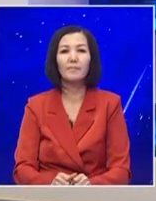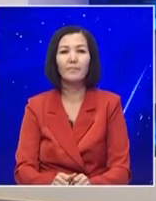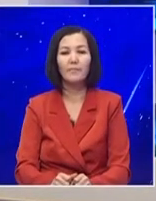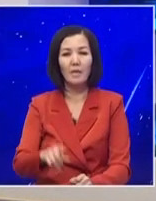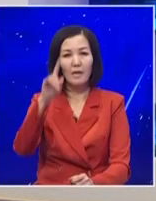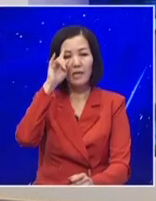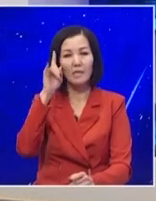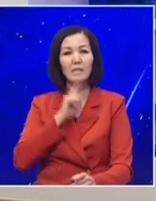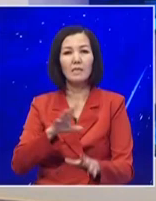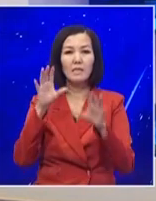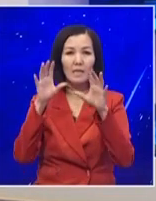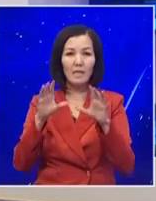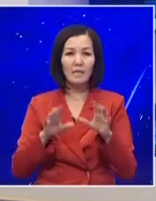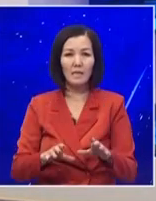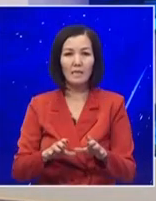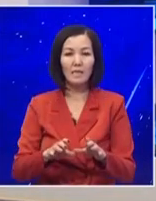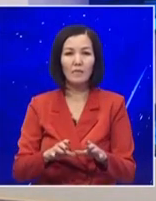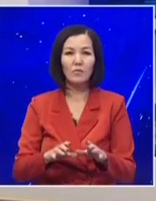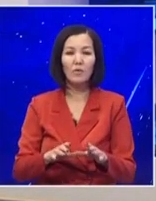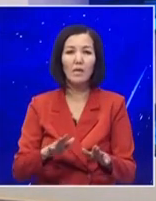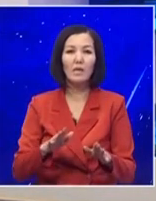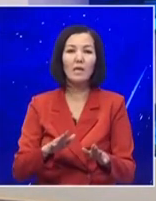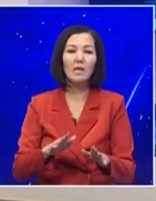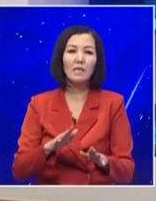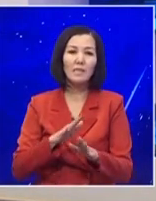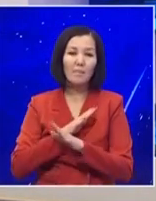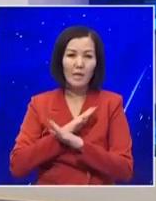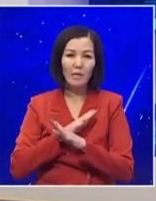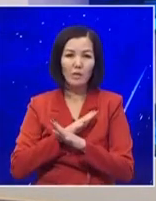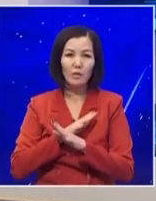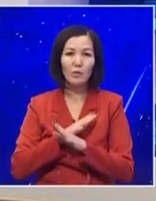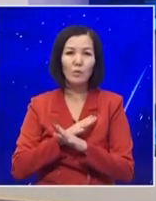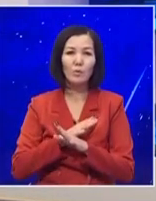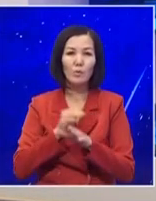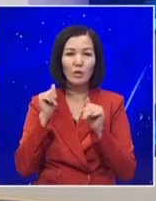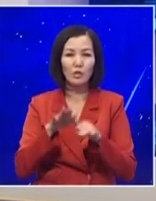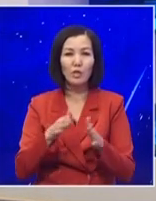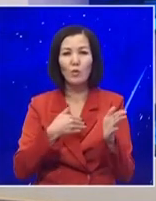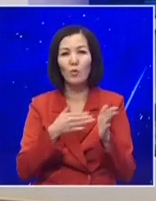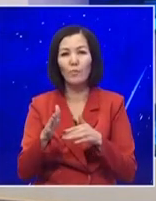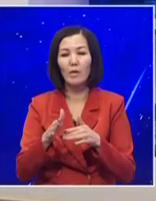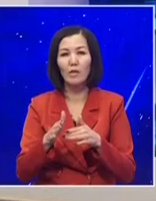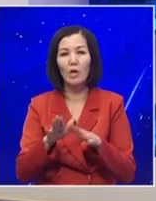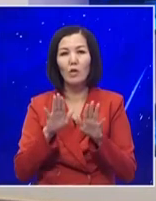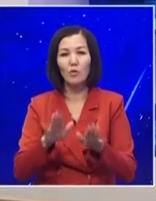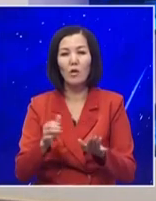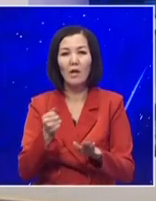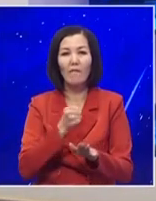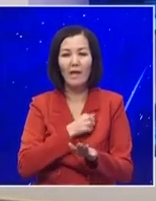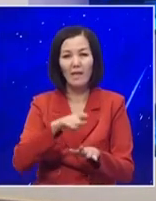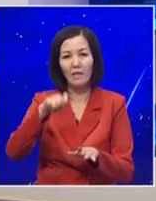В Казахстане законодательно отменили смертную казнь. Применять ее можно будет только в военное время.